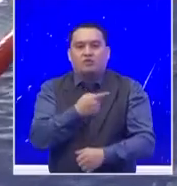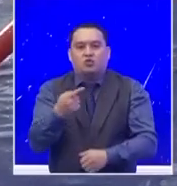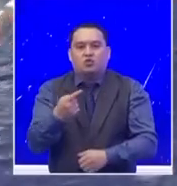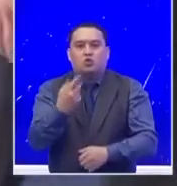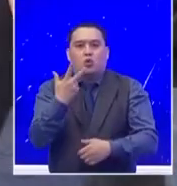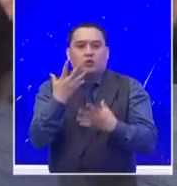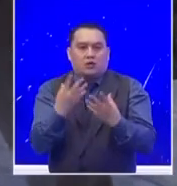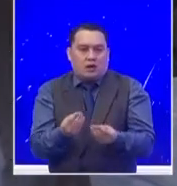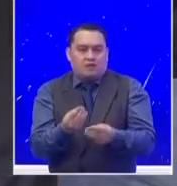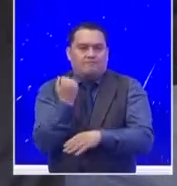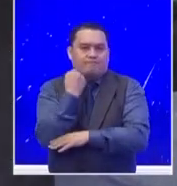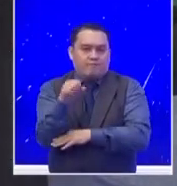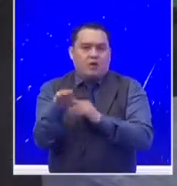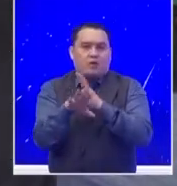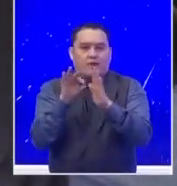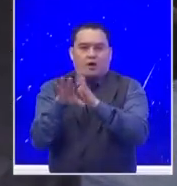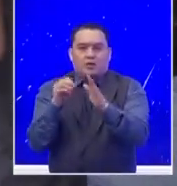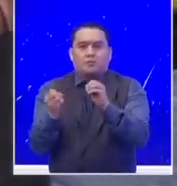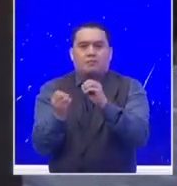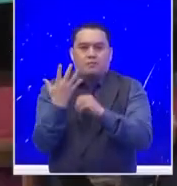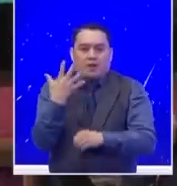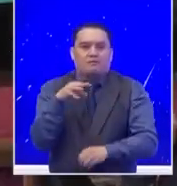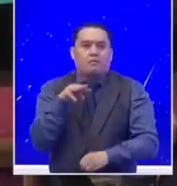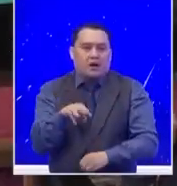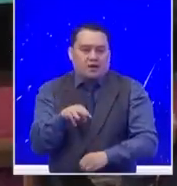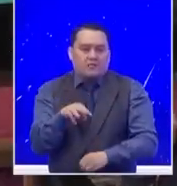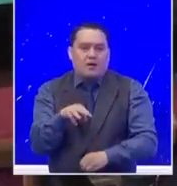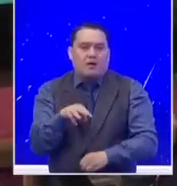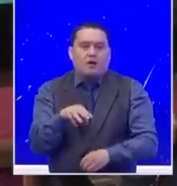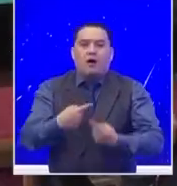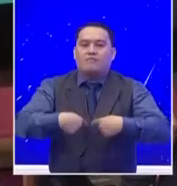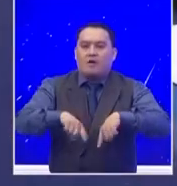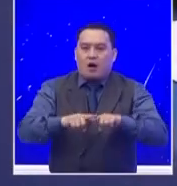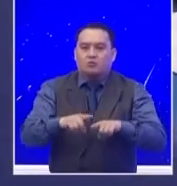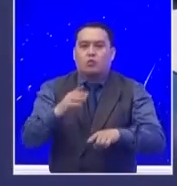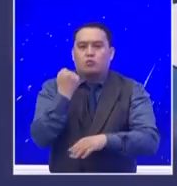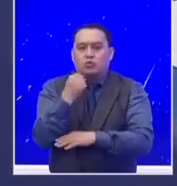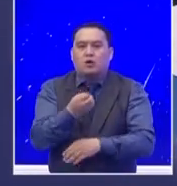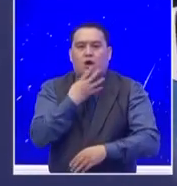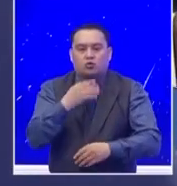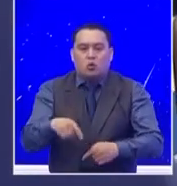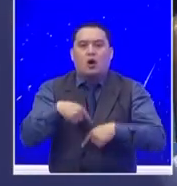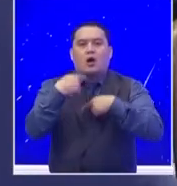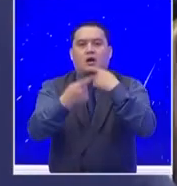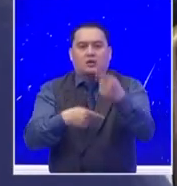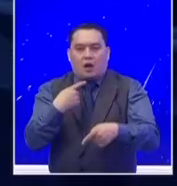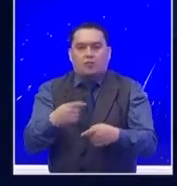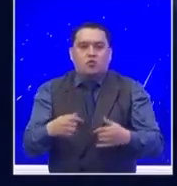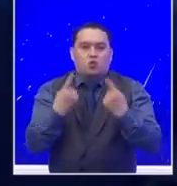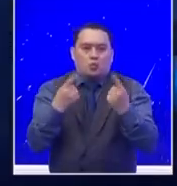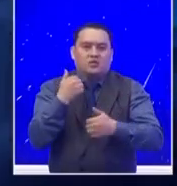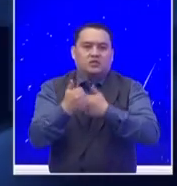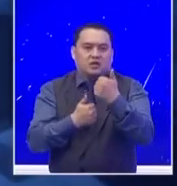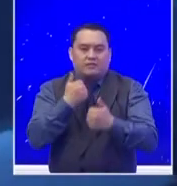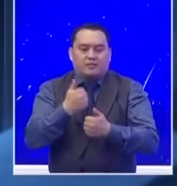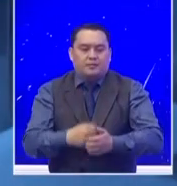дней. 5 марта выявят победителя во всех весовых категориях. Организаторы отмечают, что турнир для победивших станет хорошим трамплином на более крупные старты.